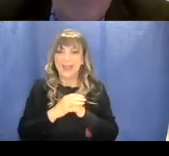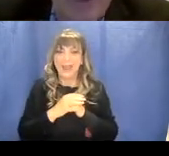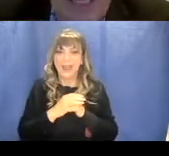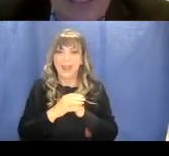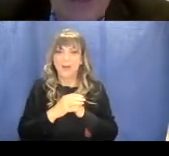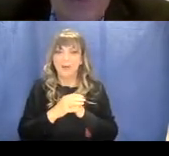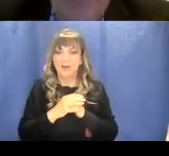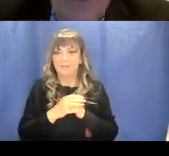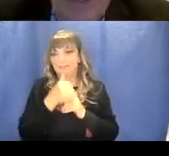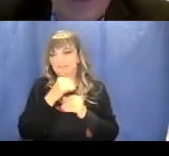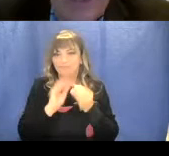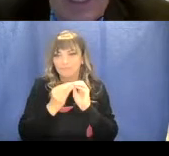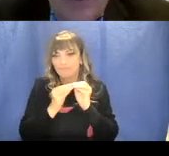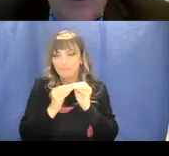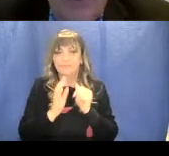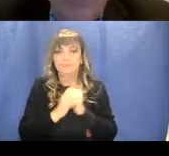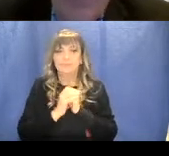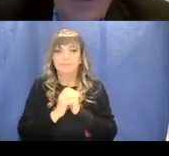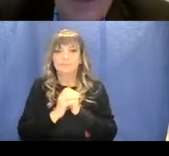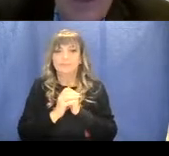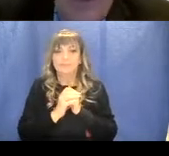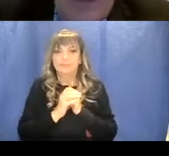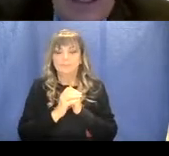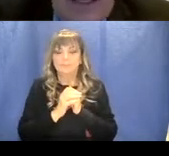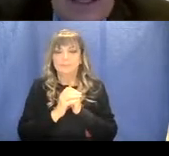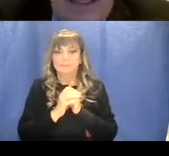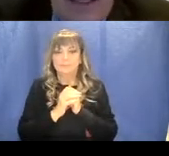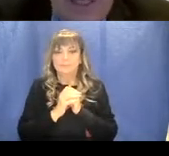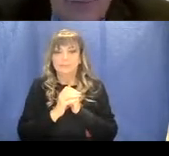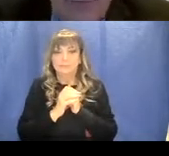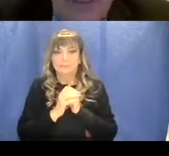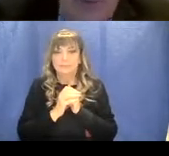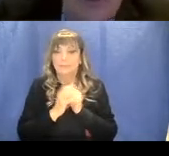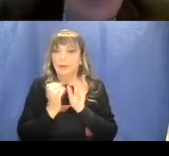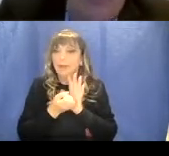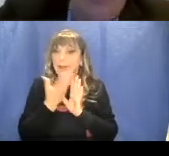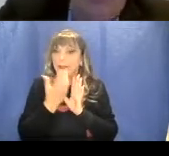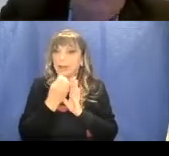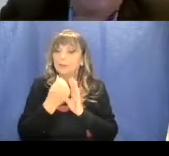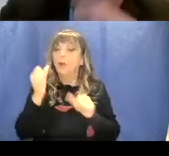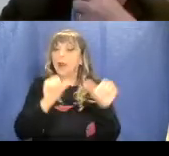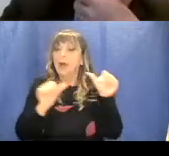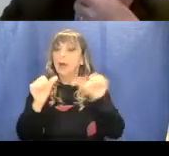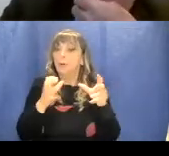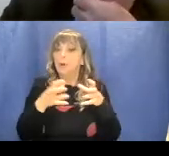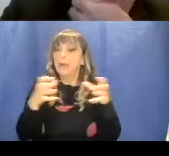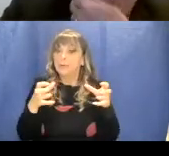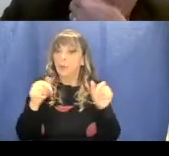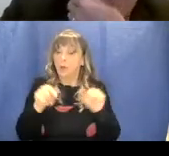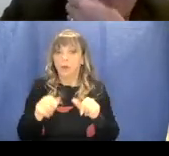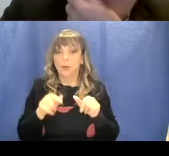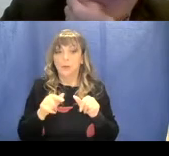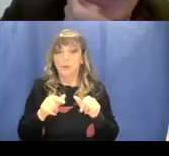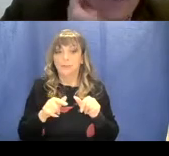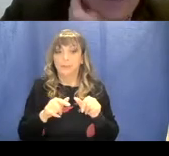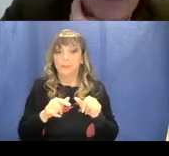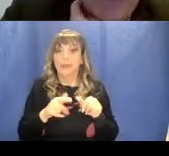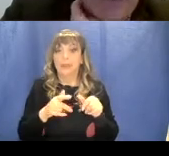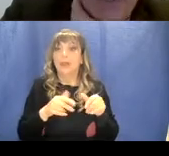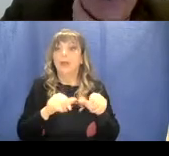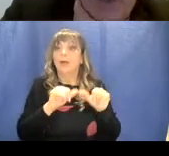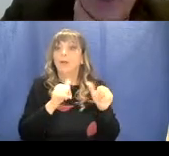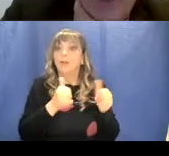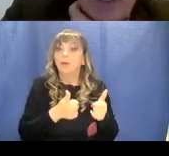artificiale che è stato creato in laboratorio da delle forme di alluminio manganese